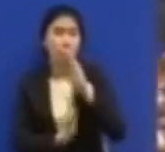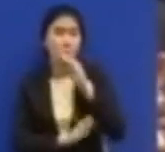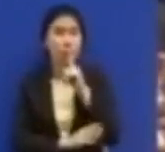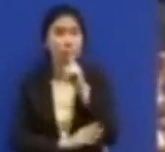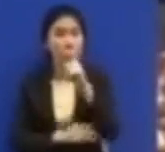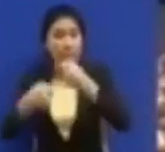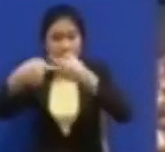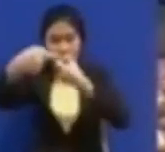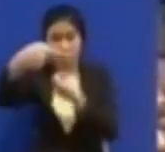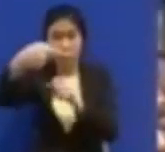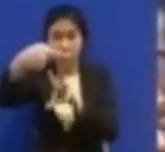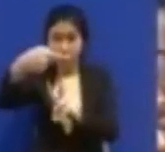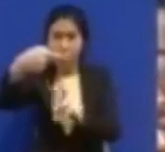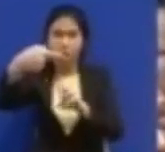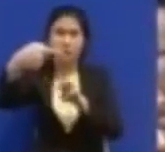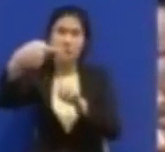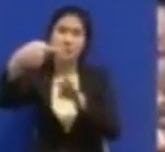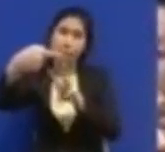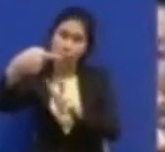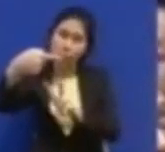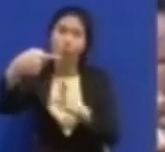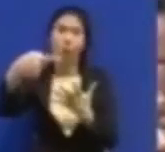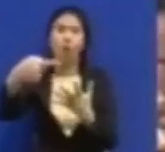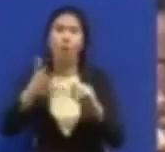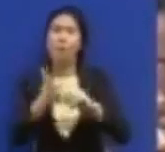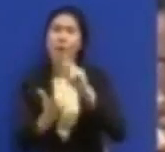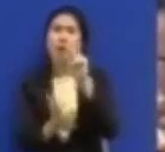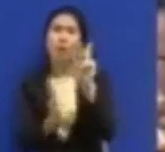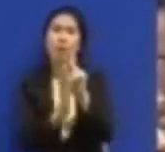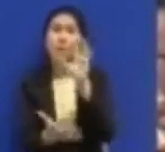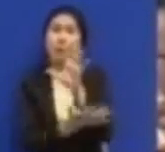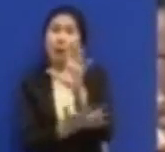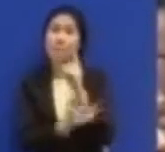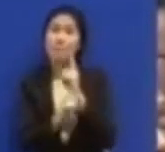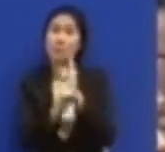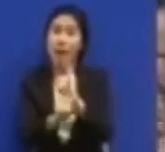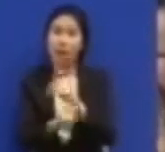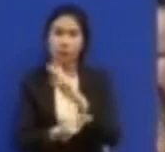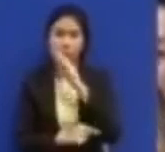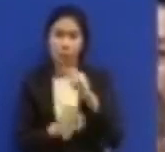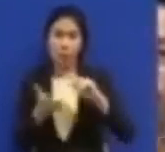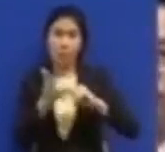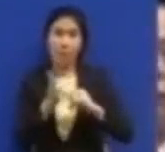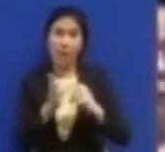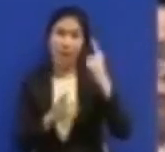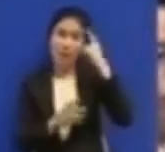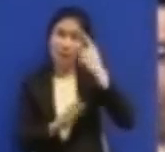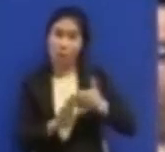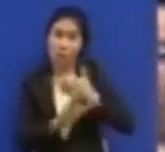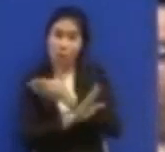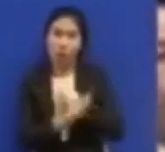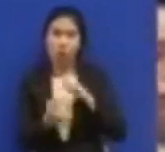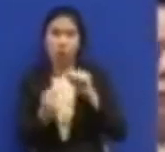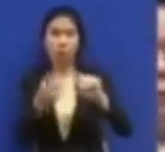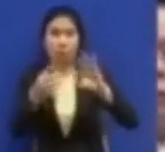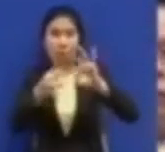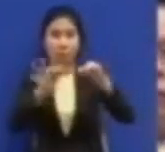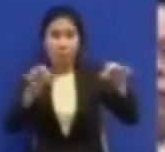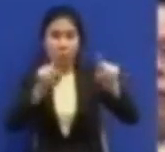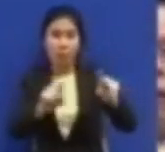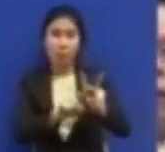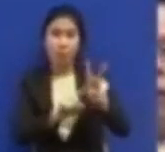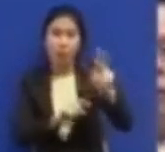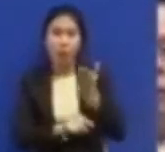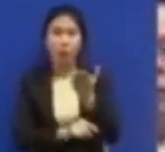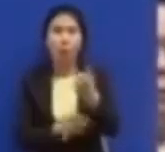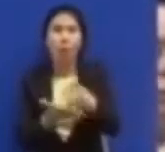16ข้อ46ยัตติที่ไม่ต้องเสนอเรื่องล่วงหน้าคือวงเล็บ2ขอให้เปลี่ยนวาระ